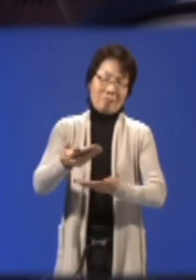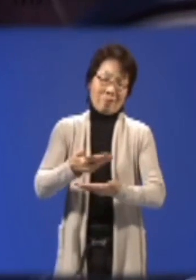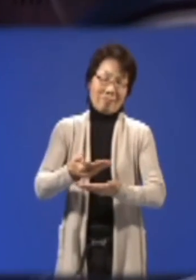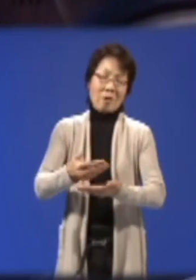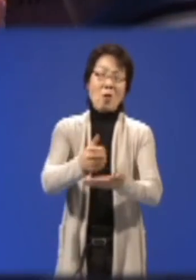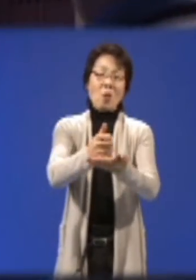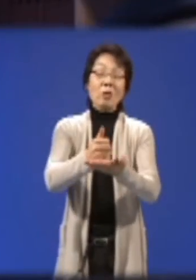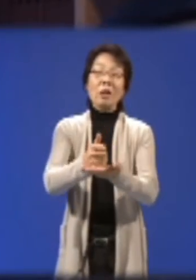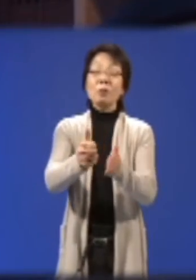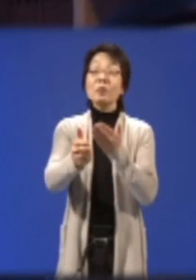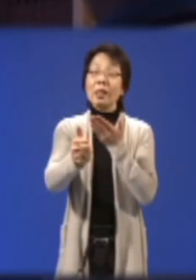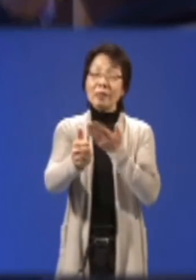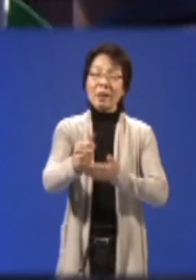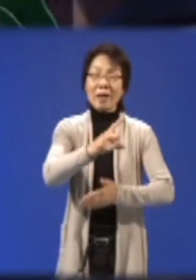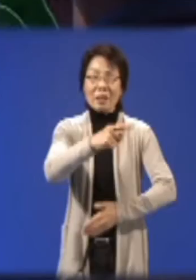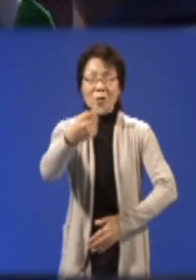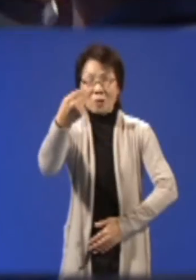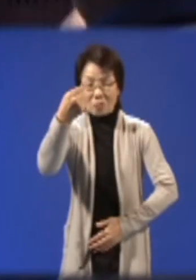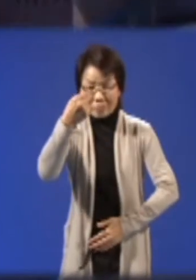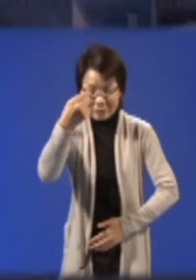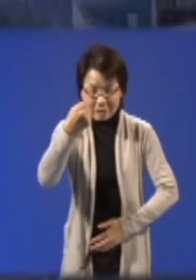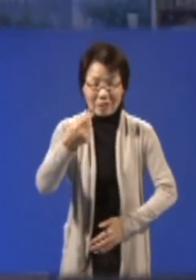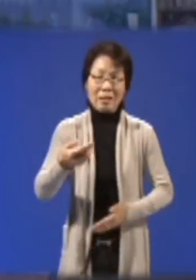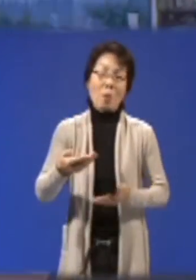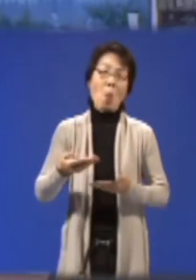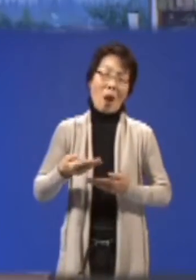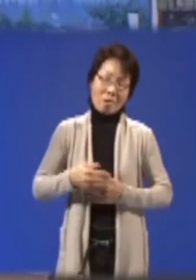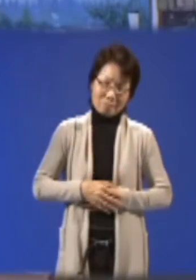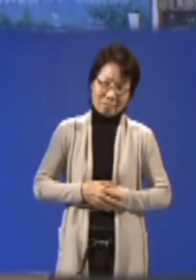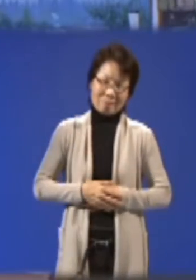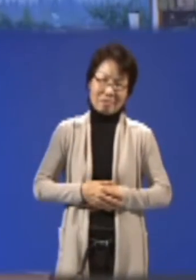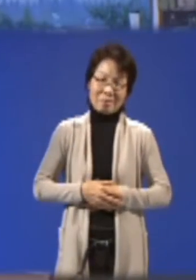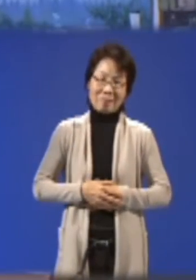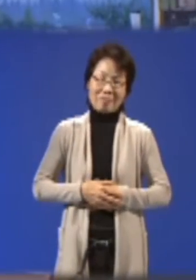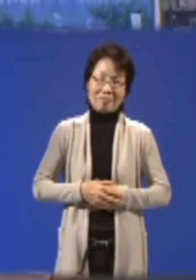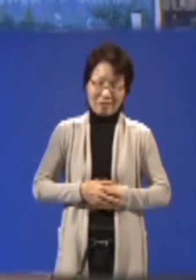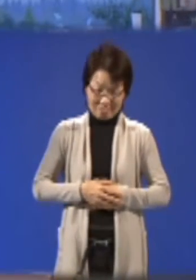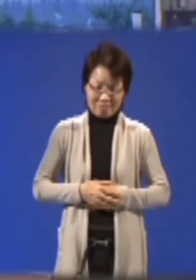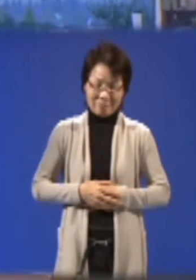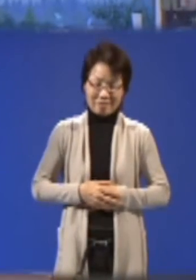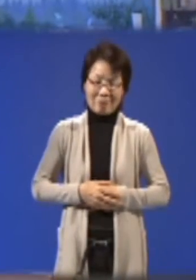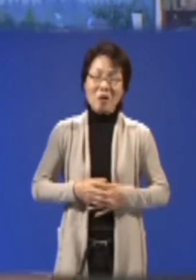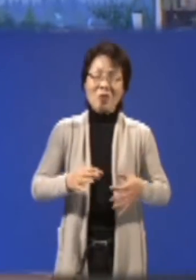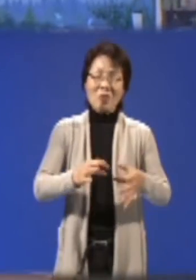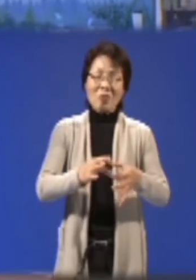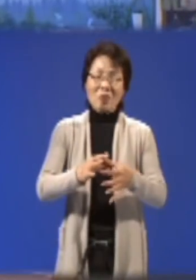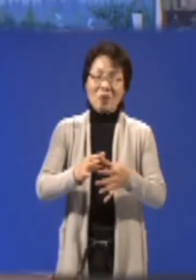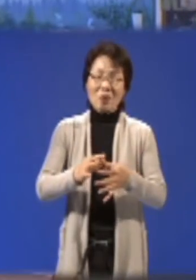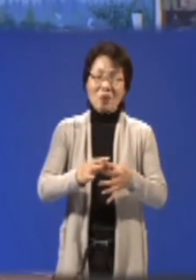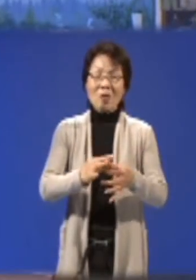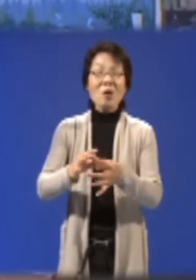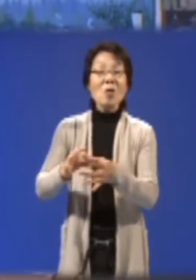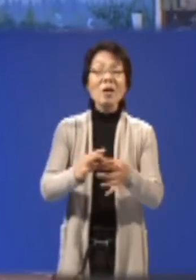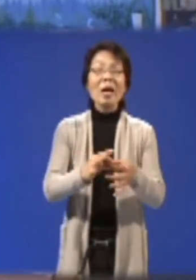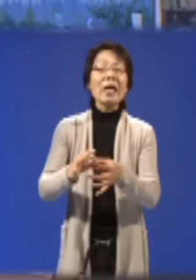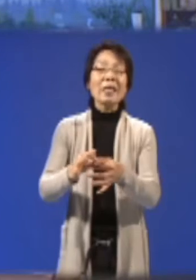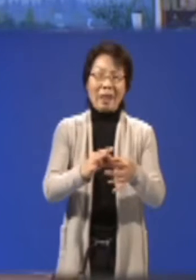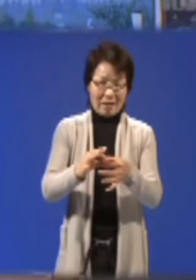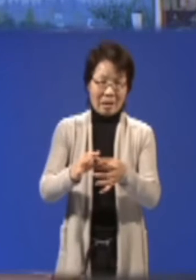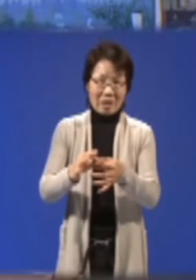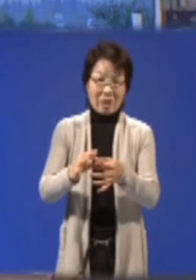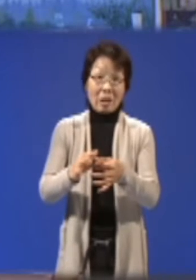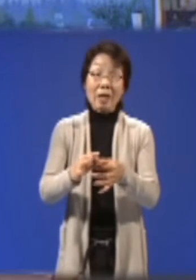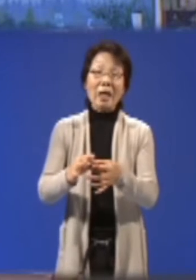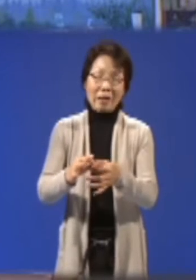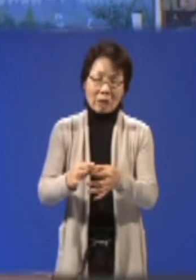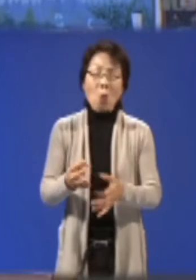からまたいろんなことをお聞きすることもできます。そういうあの人間関係、そういうのも一つ